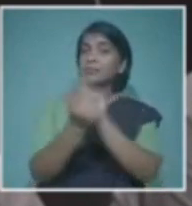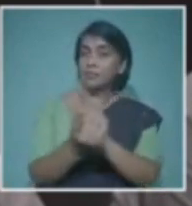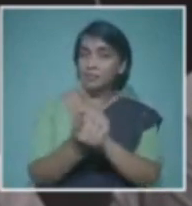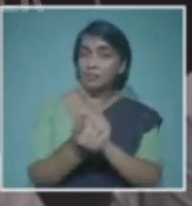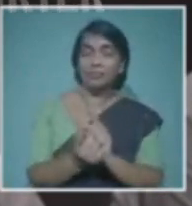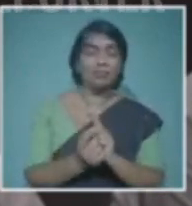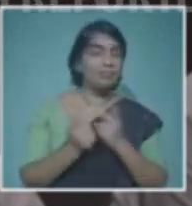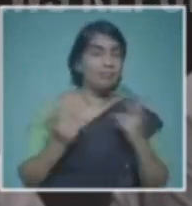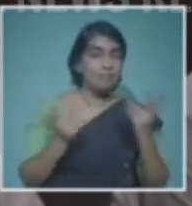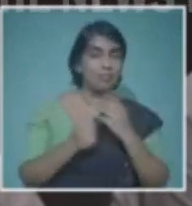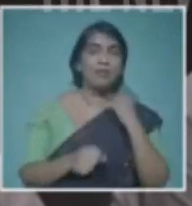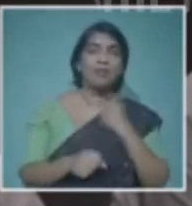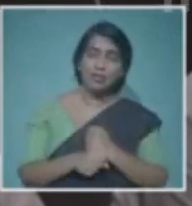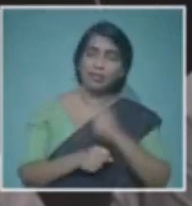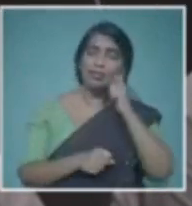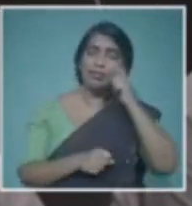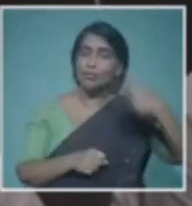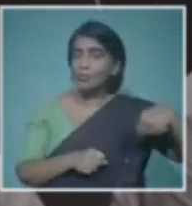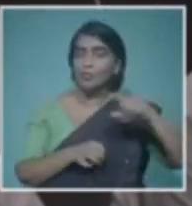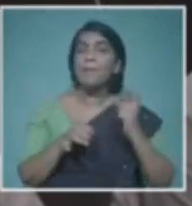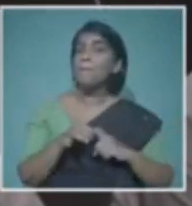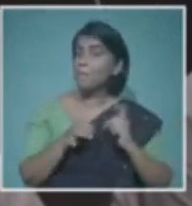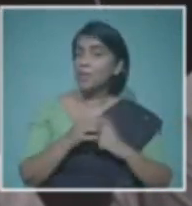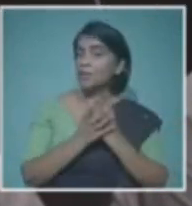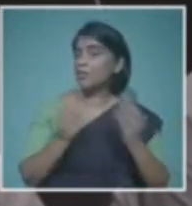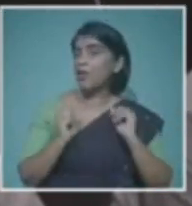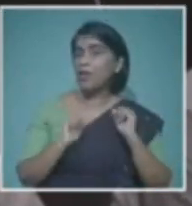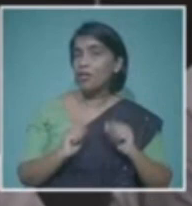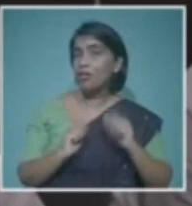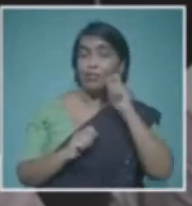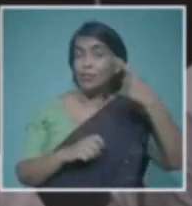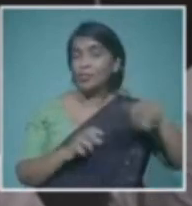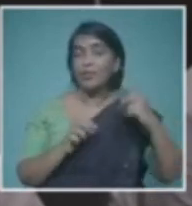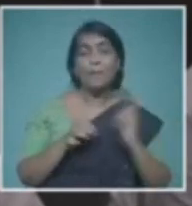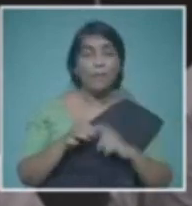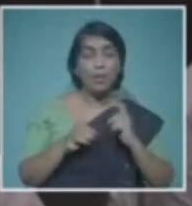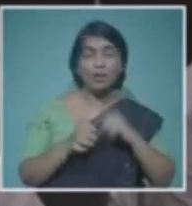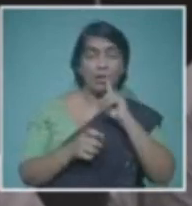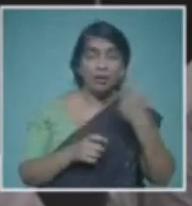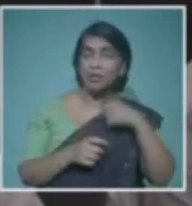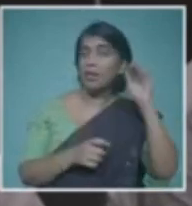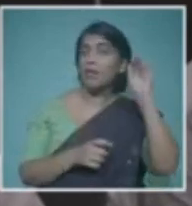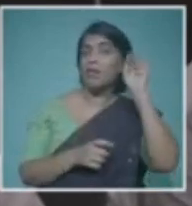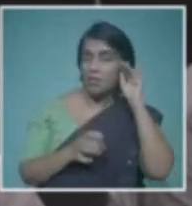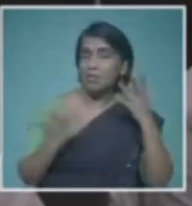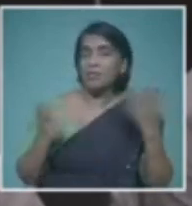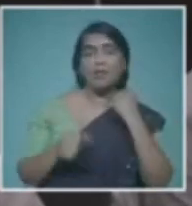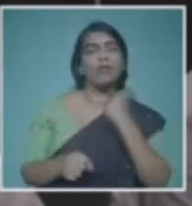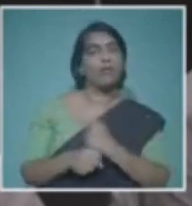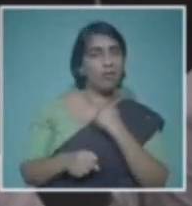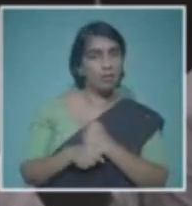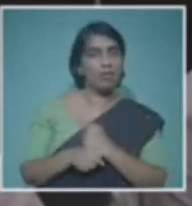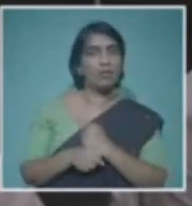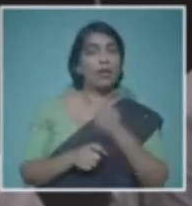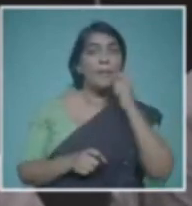දෙන්න බැරි ආණ්ඩුවක් ජනතාවගේ ප්‍රශ්න විසඳන්නේ කොහොමද ජනතාවගේ ප්‍රශ්න වලට ඇහුම්කන් දෙන්න හැකියාවක් නැති